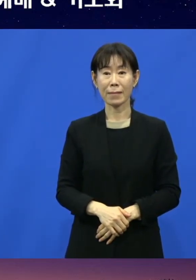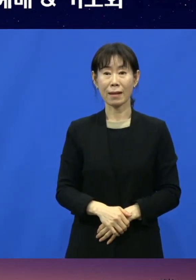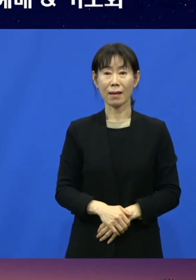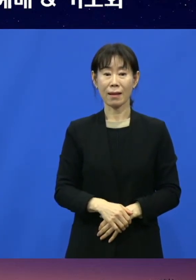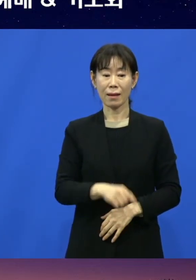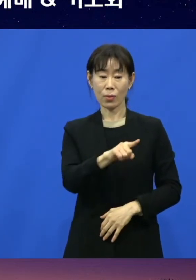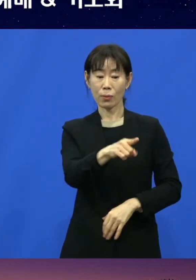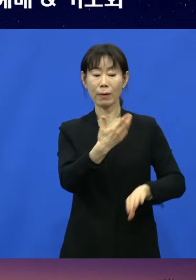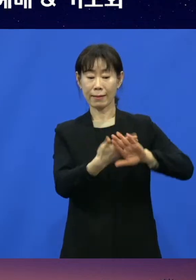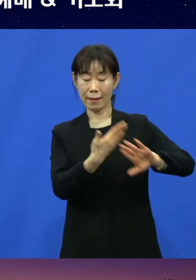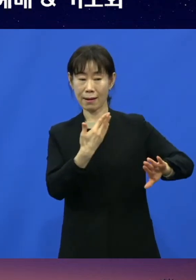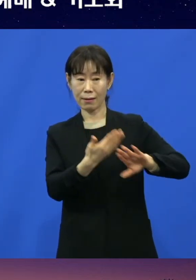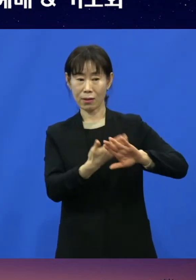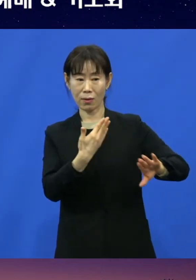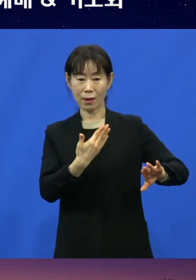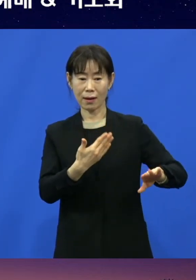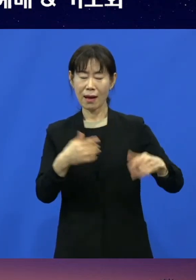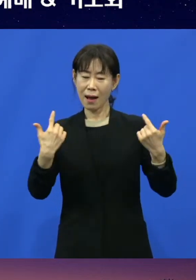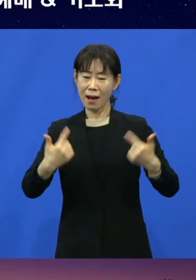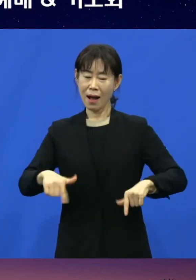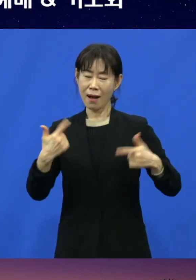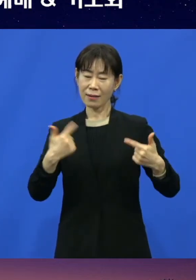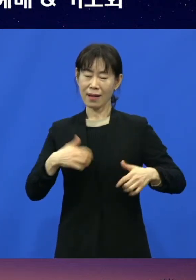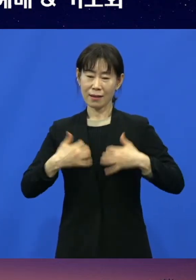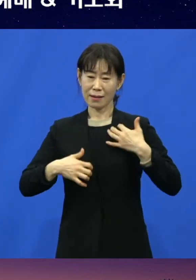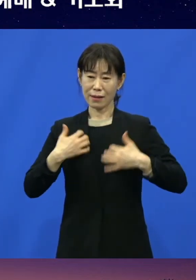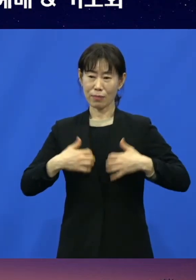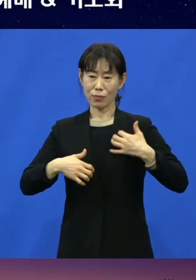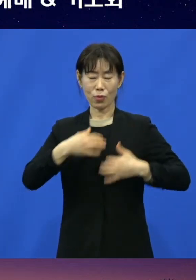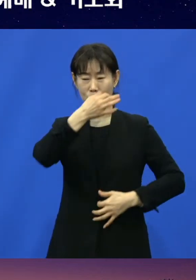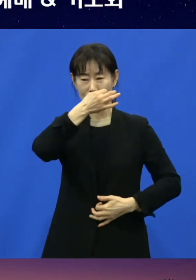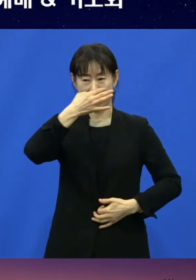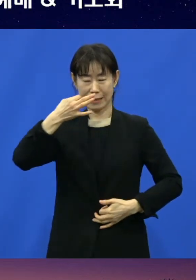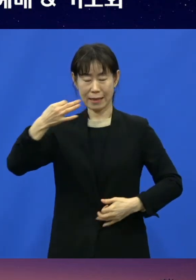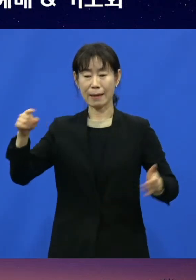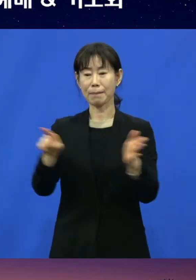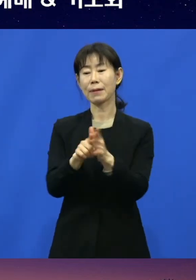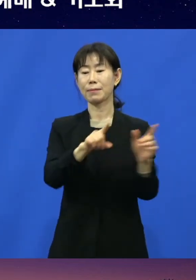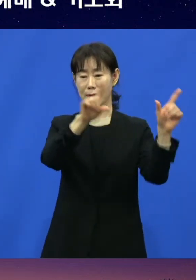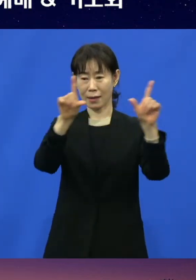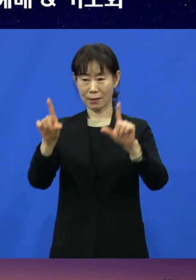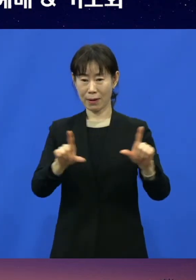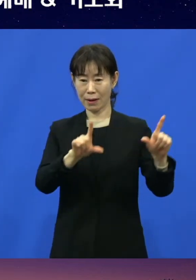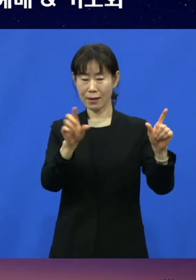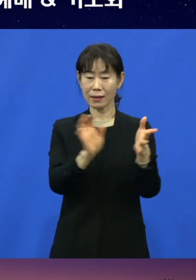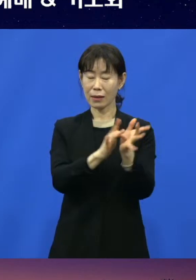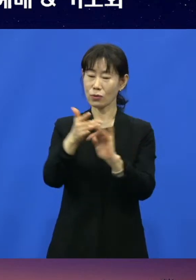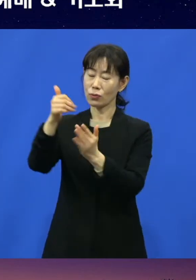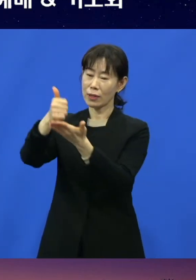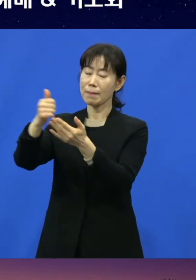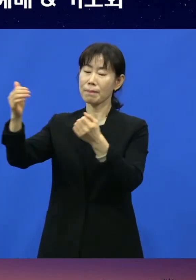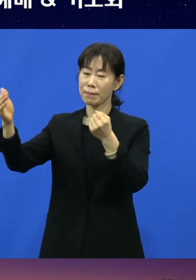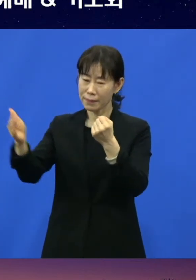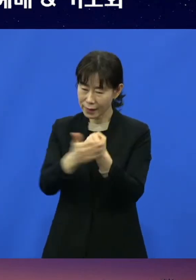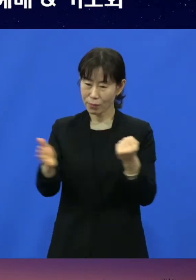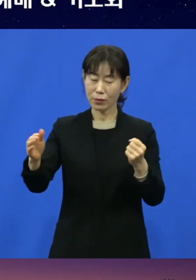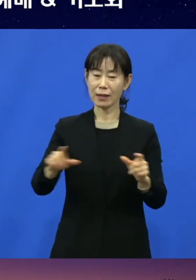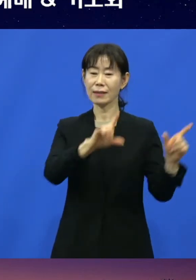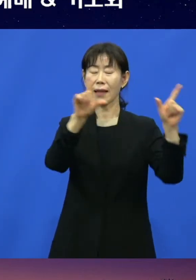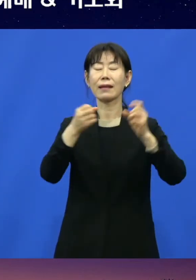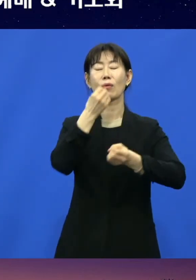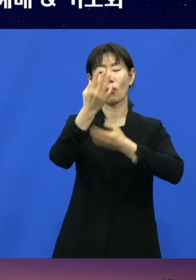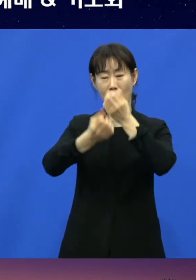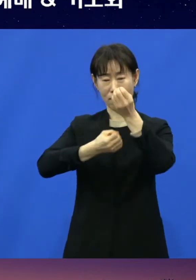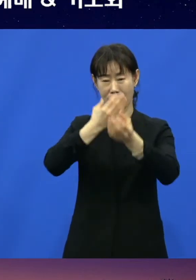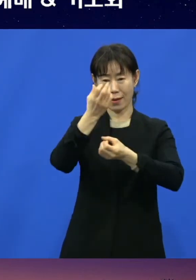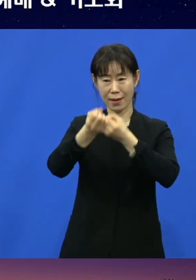달라. 너무 기쁘고 너무 좋아하고 그냥 예수님 때문에 산다는 이 고백이 그냥